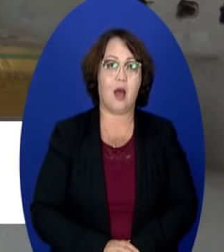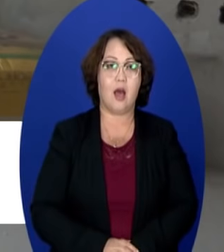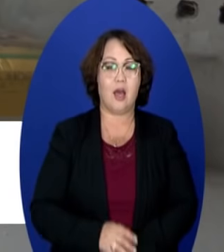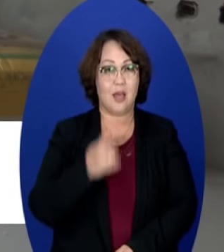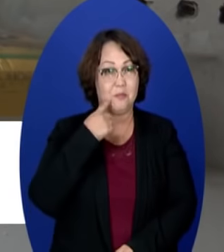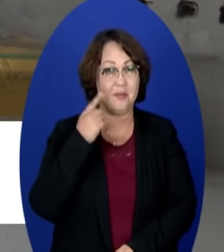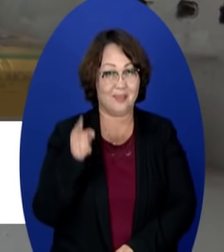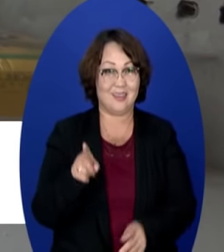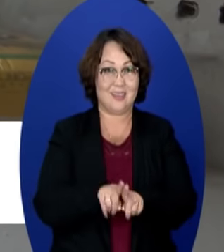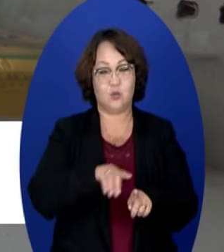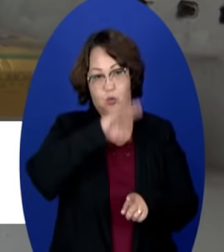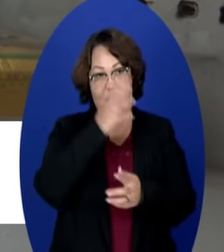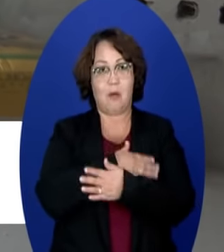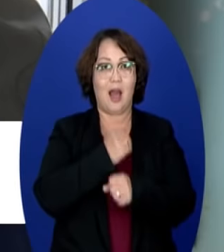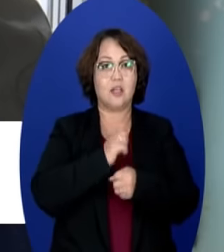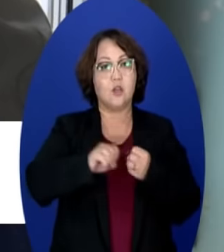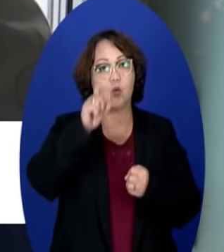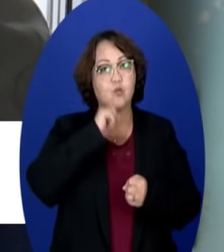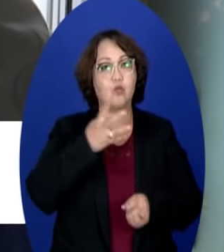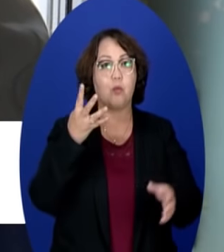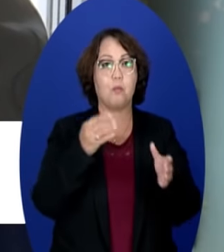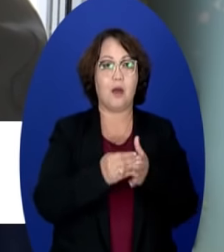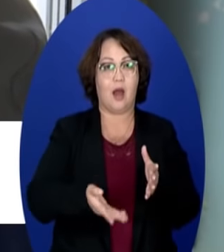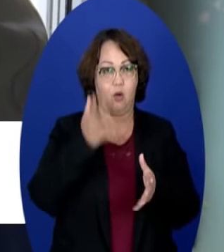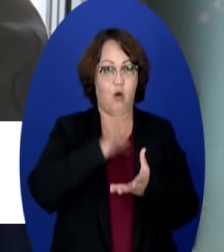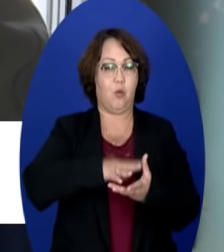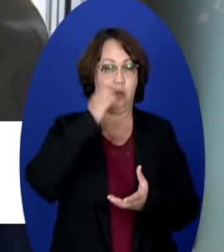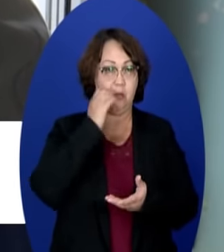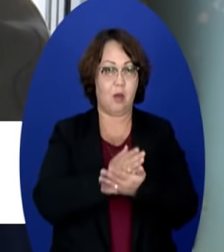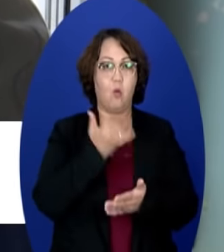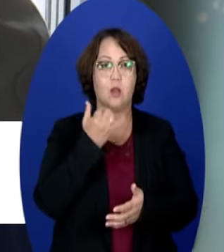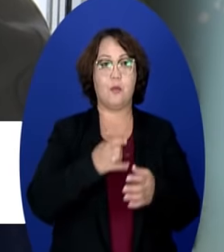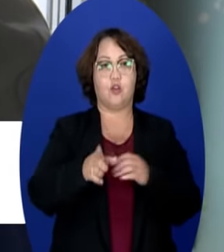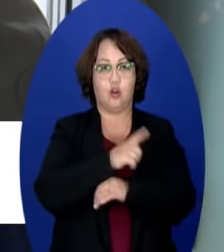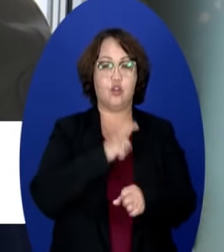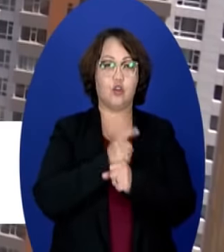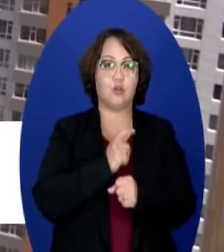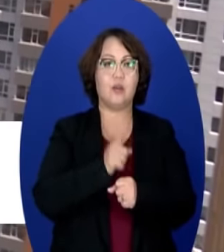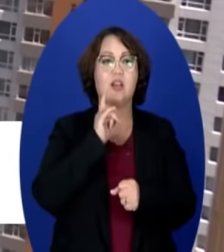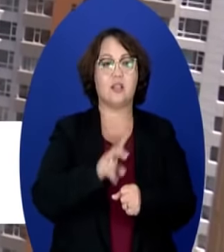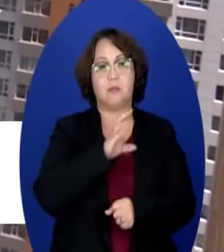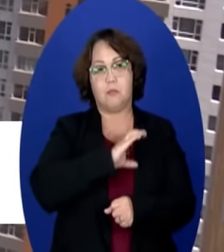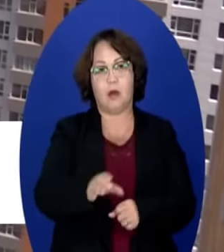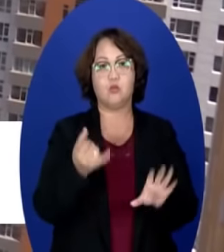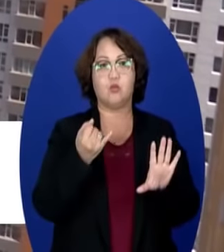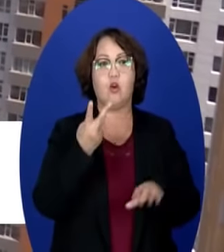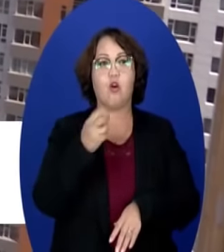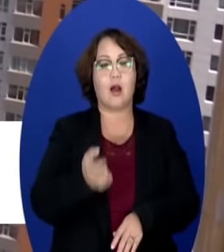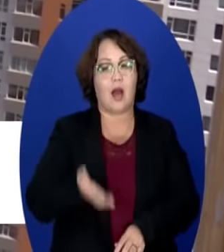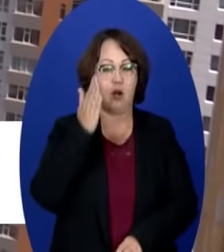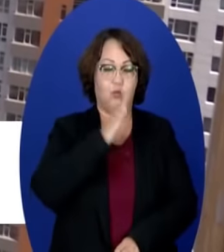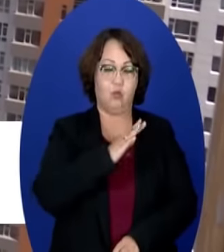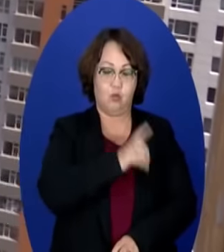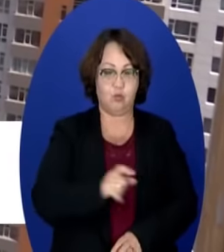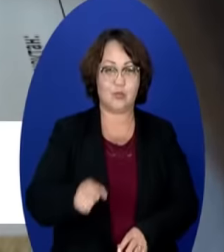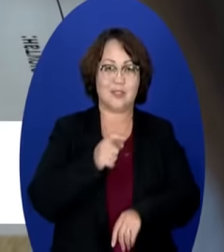шиг зуны амралтаар ажил хийх хүсэлтэй 4000 гаруй оюутан байна. Гэтэл нийслэлийн хөдөлмөр эрхлэлийн газар энэ онд 620 гаруй хүнийг л цагийн